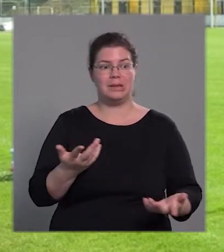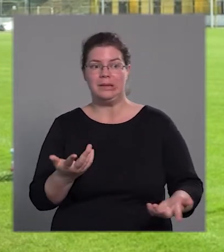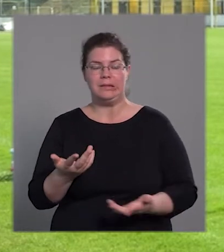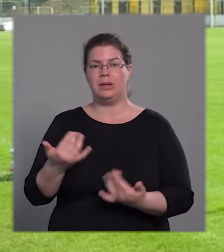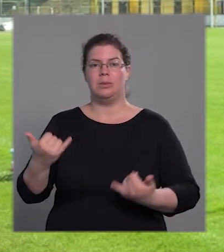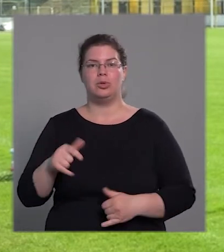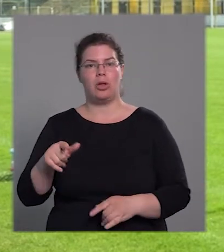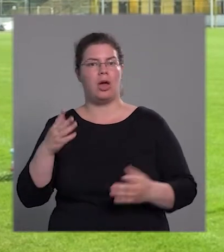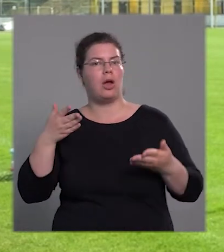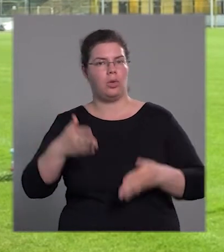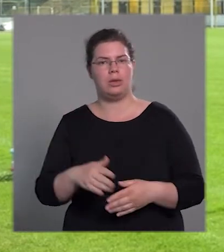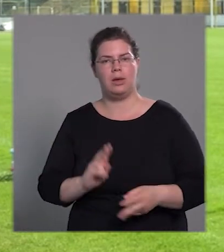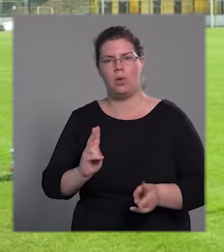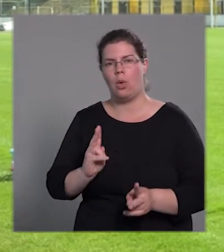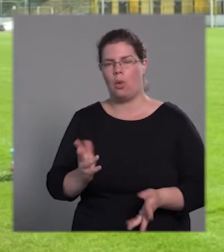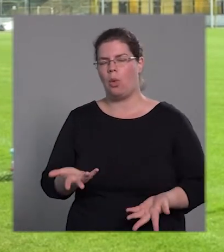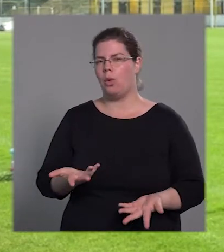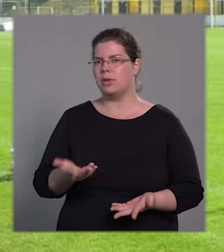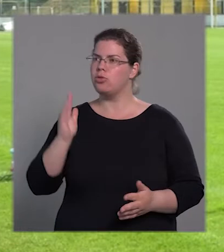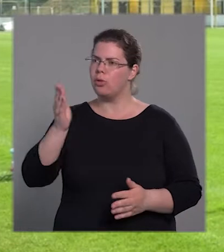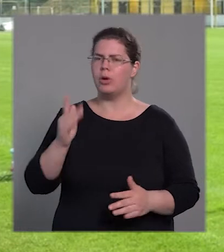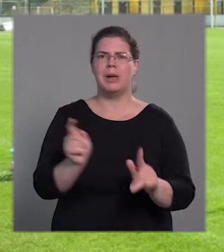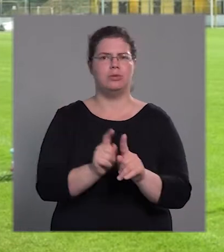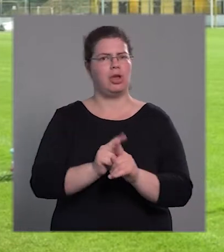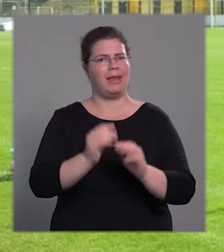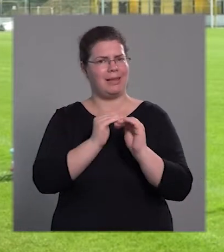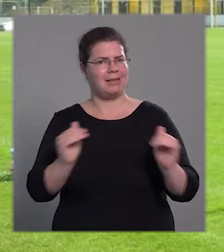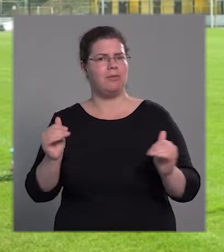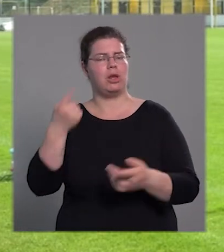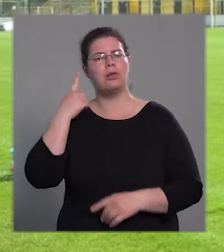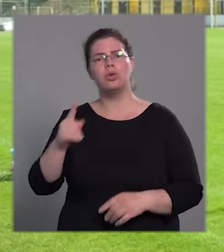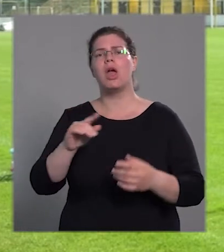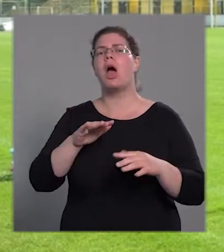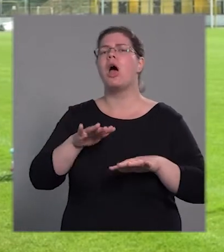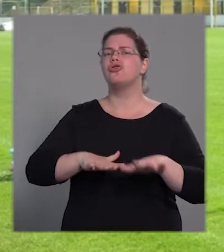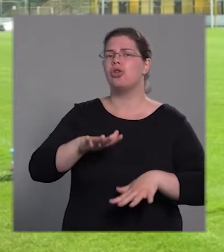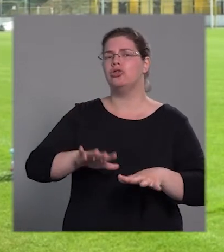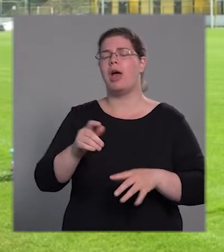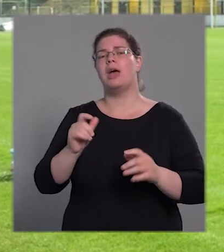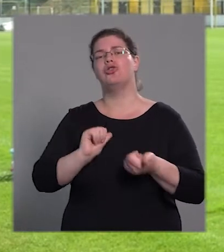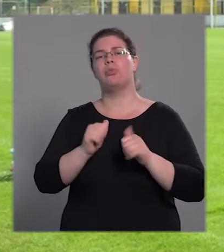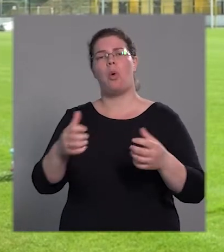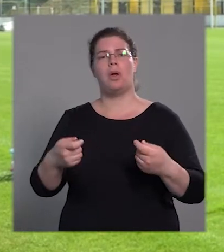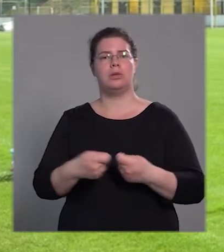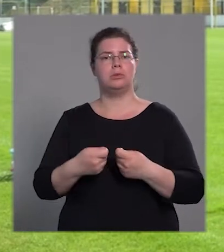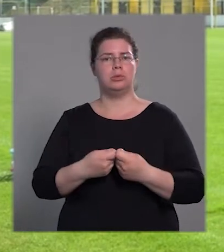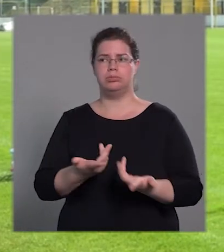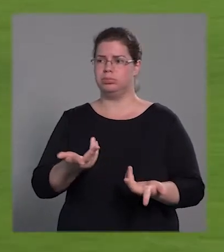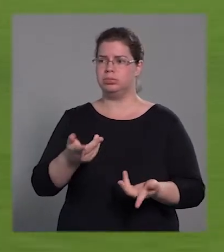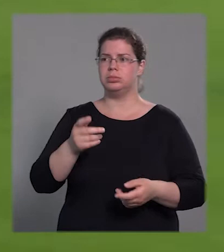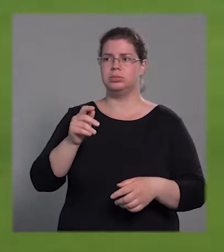Most arra koncentrálunk, hogy jövőben ugyanazt a színvonalat tudja a Soroksár Sportklub képviselni, mint az elmúlt